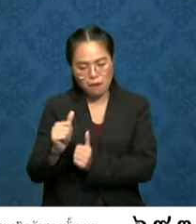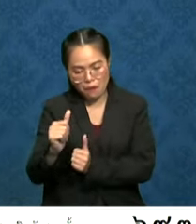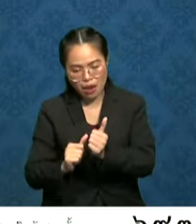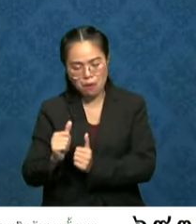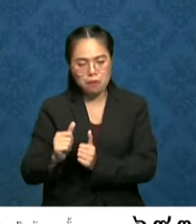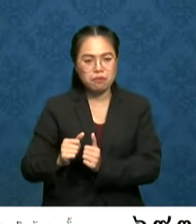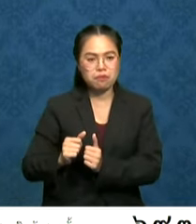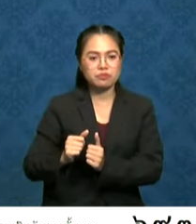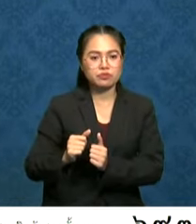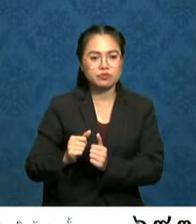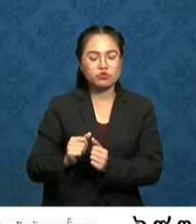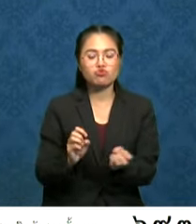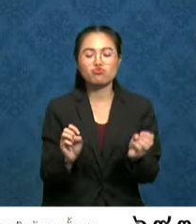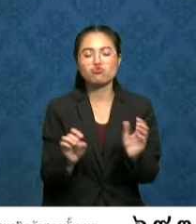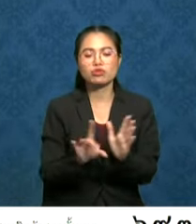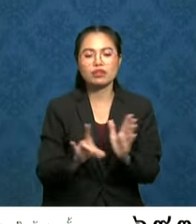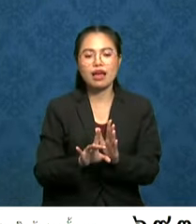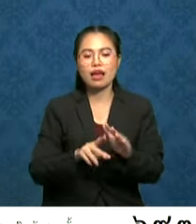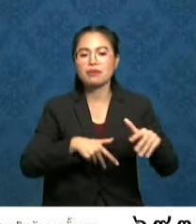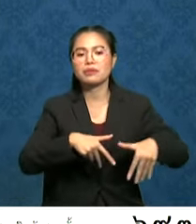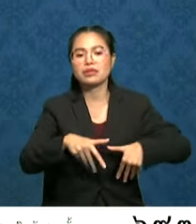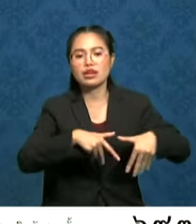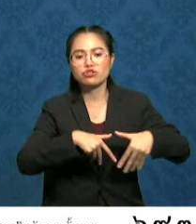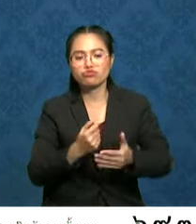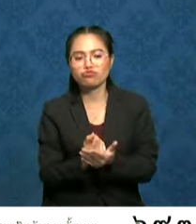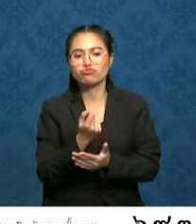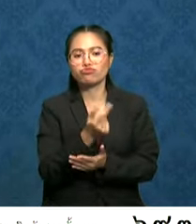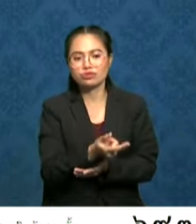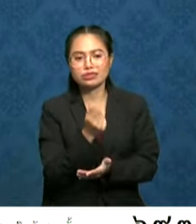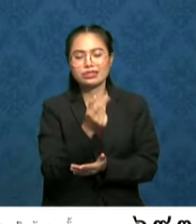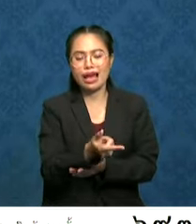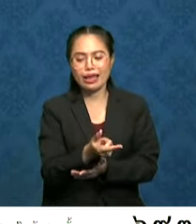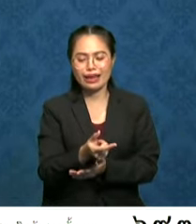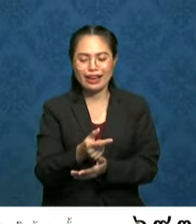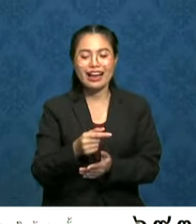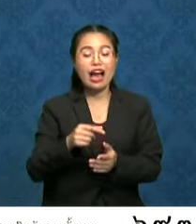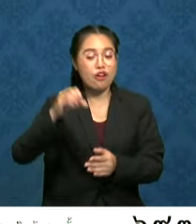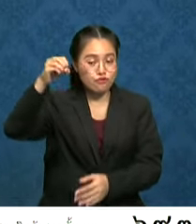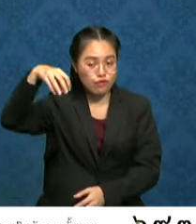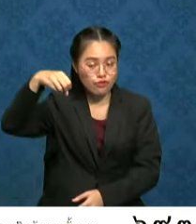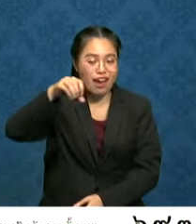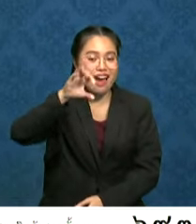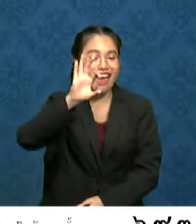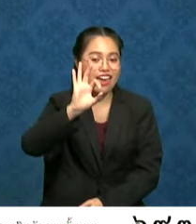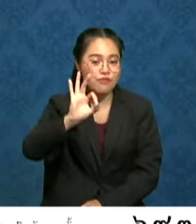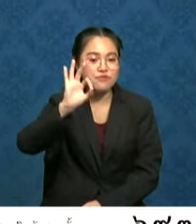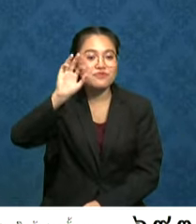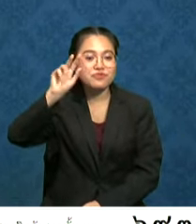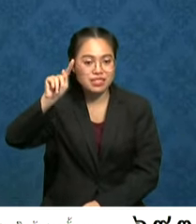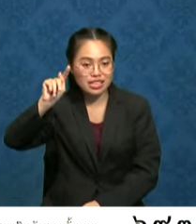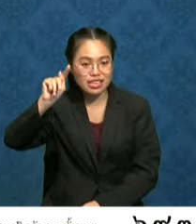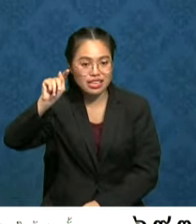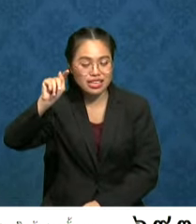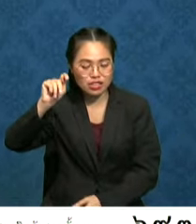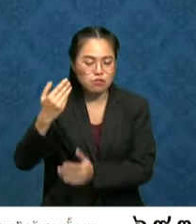เกินแต่สุดท้ายประชาชนที่ต้องแบบรับค่าใช้จ่ายซึ่งแฝงอยู่ในค่า FTจากโรงไฟฟ้าที่ไม่ได้เดินเครื่องเหล่านี้นี่คือต้นทุน